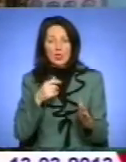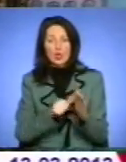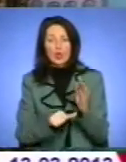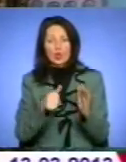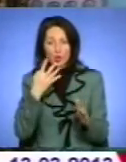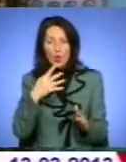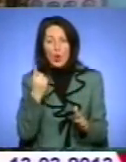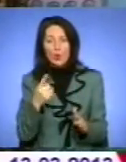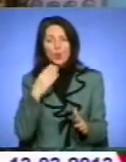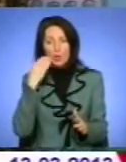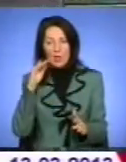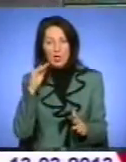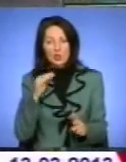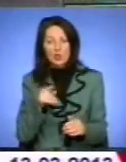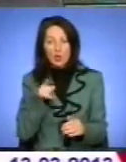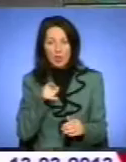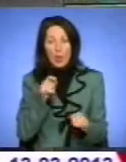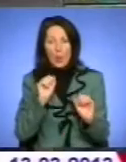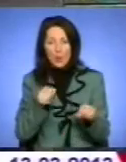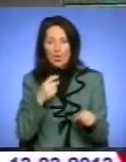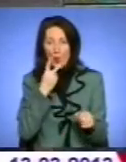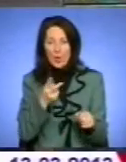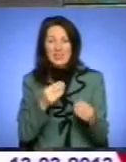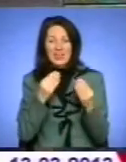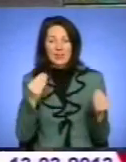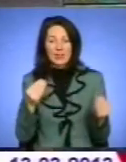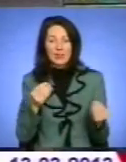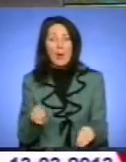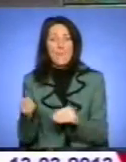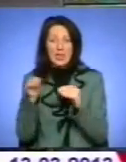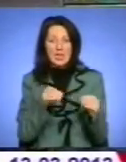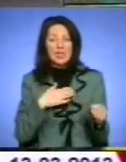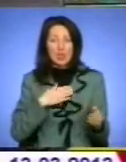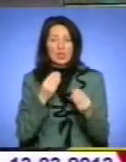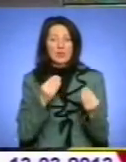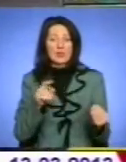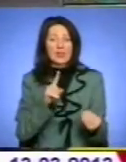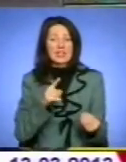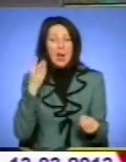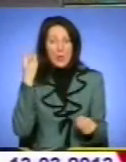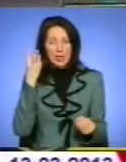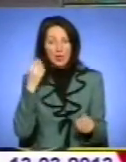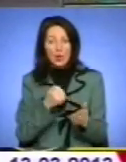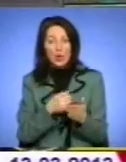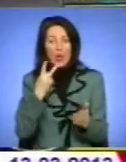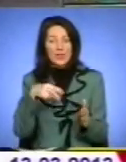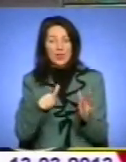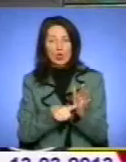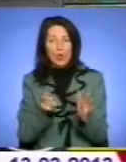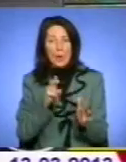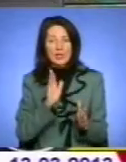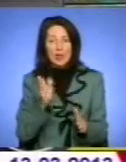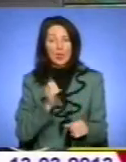на пересувній виставці. До нас вона приїхала з Хмельницького і до 26 березня вона